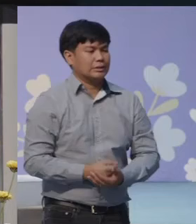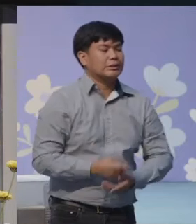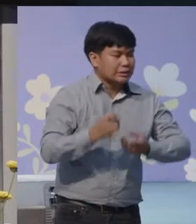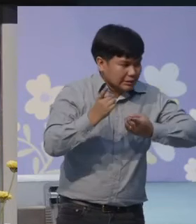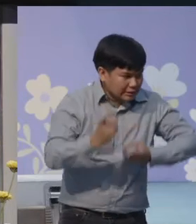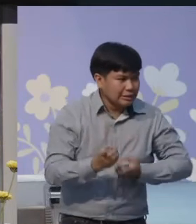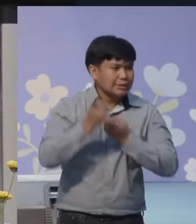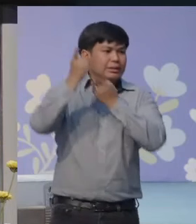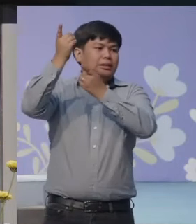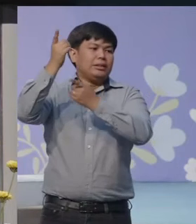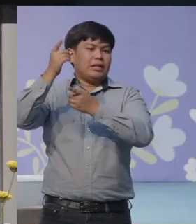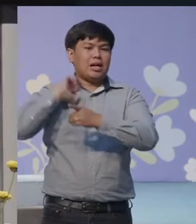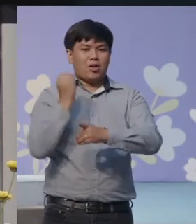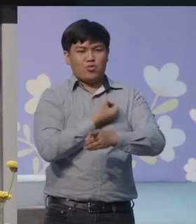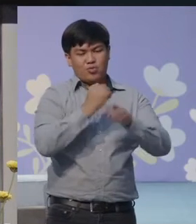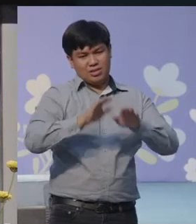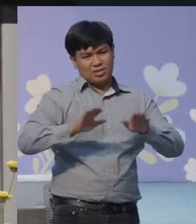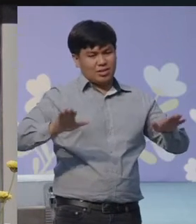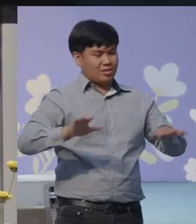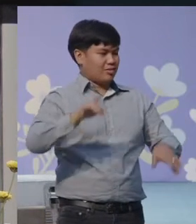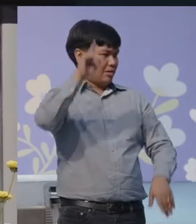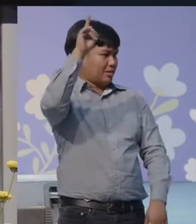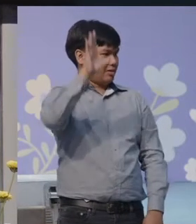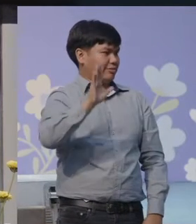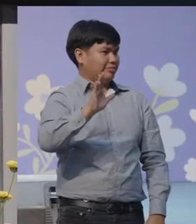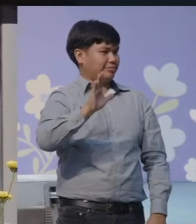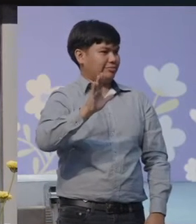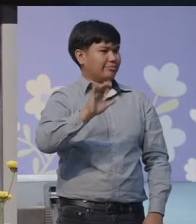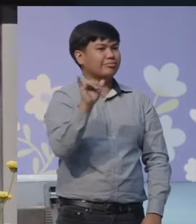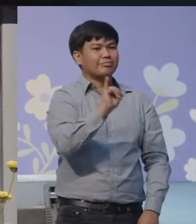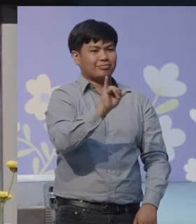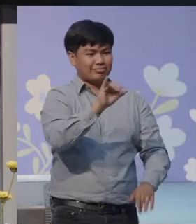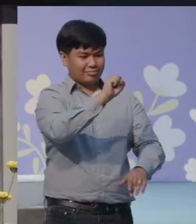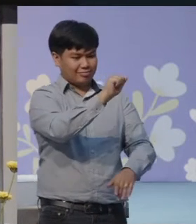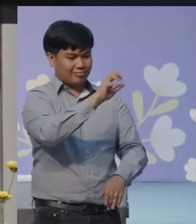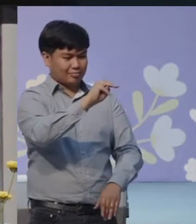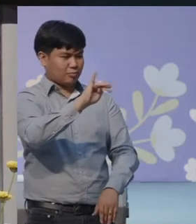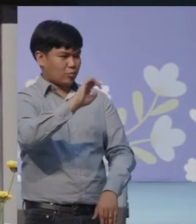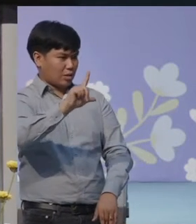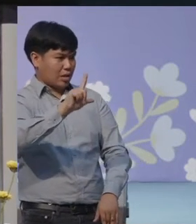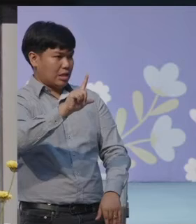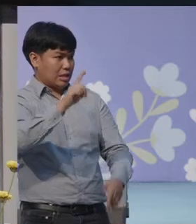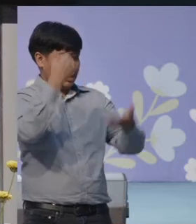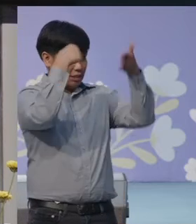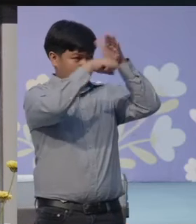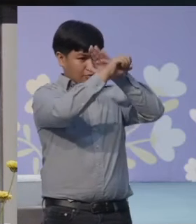ni Hana kay Samuel. At